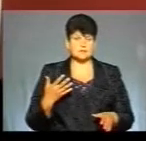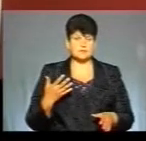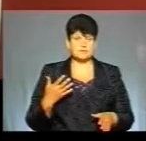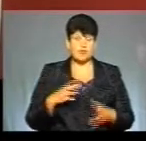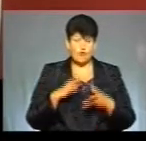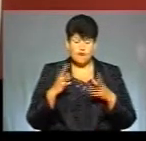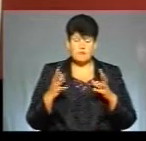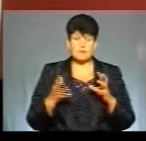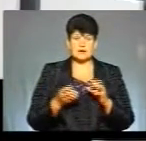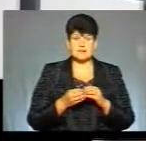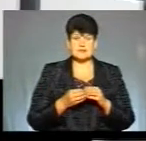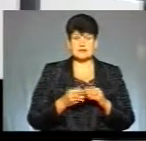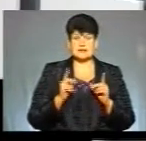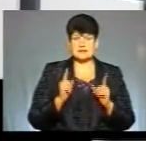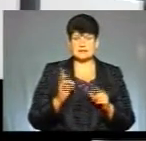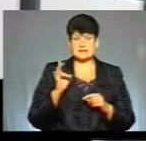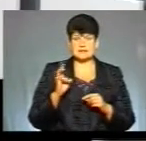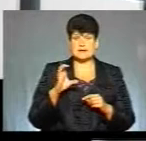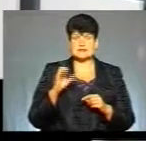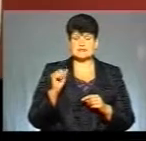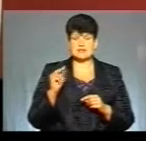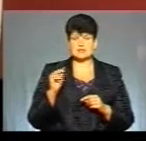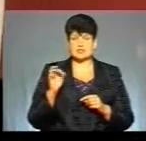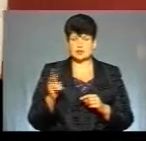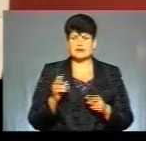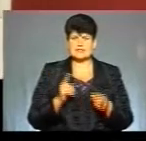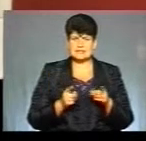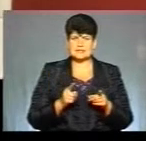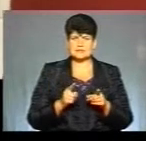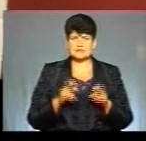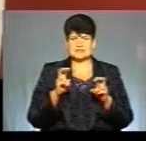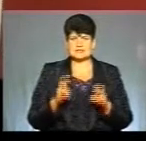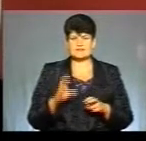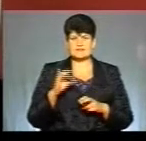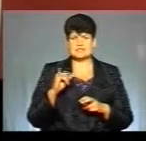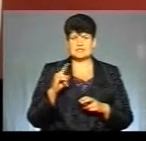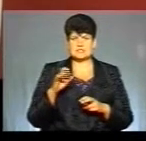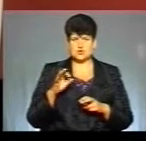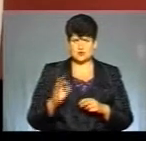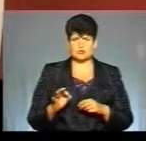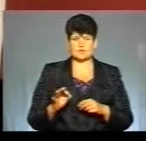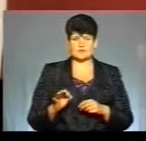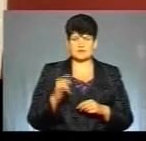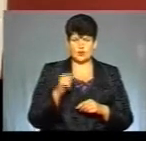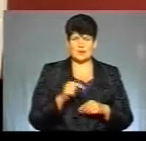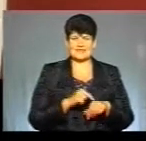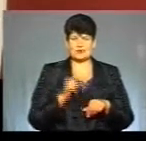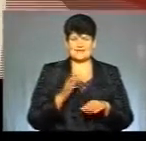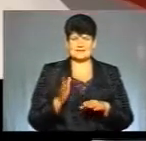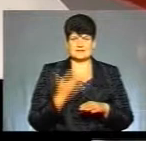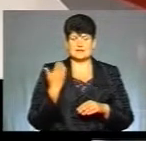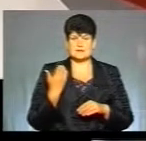принципі, лише Надія Савченко єдина, хто дійсно відсидів у СІЗО після того, як недоторканність зняли. Тобто, в